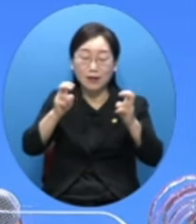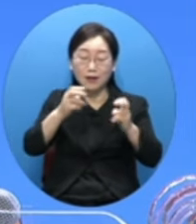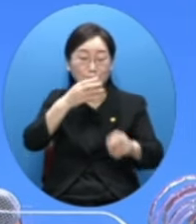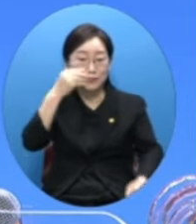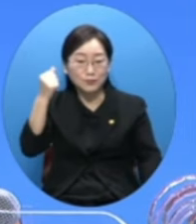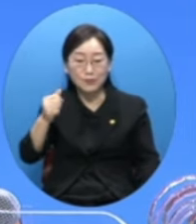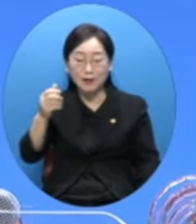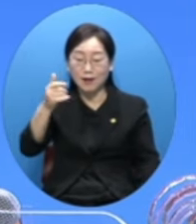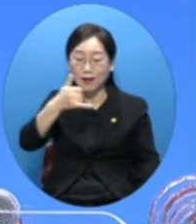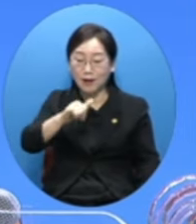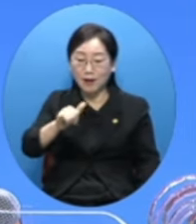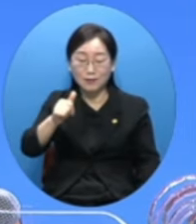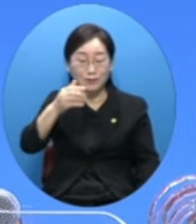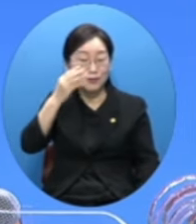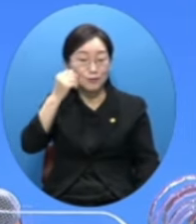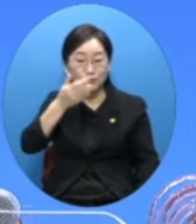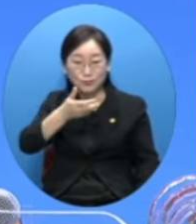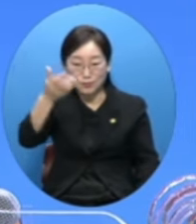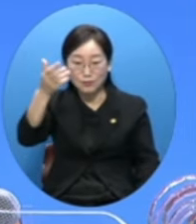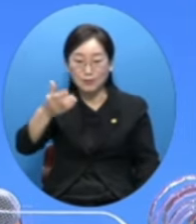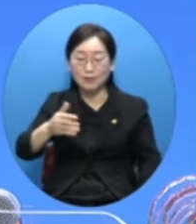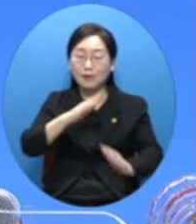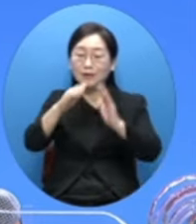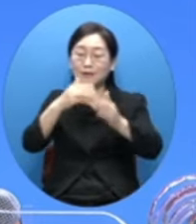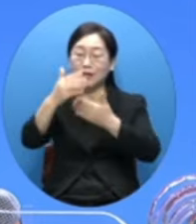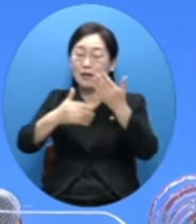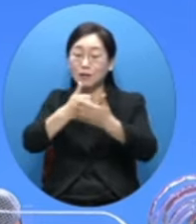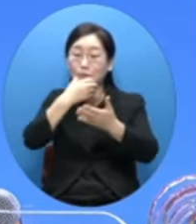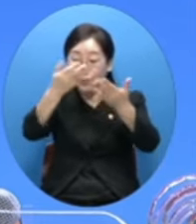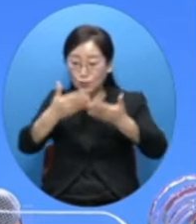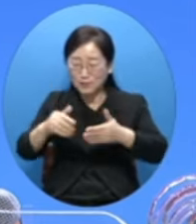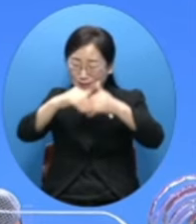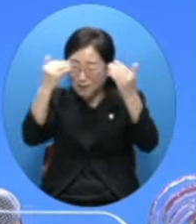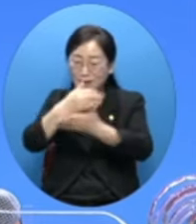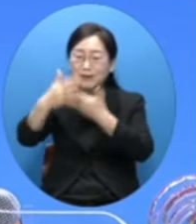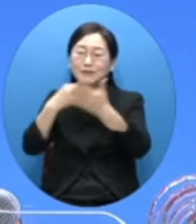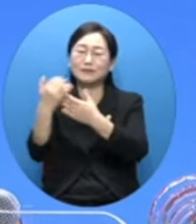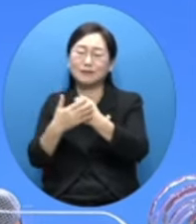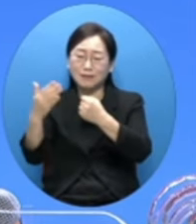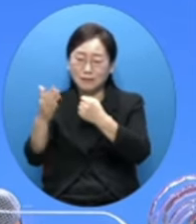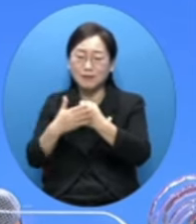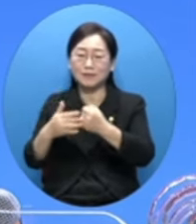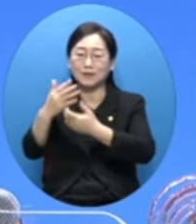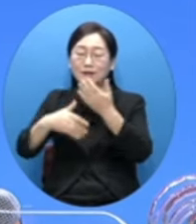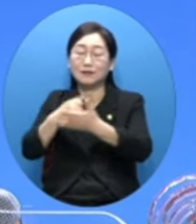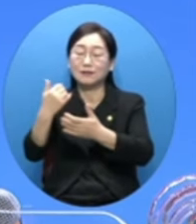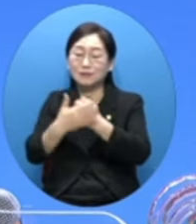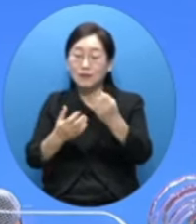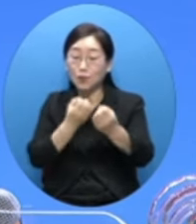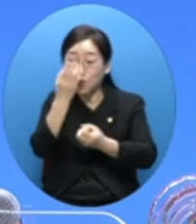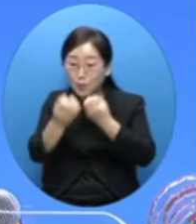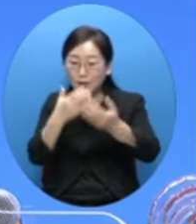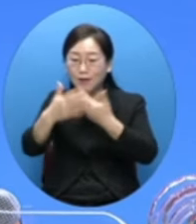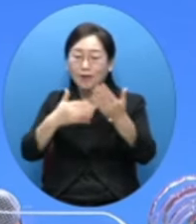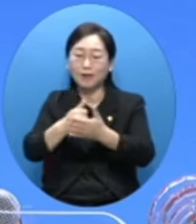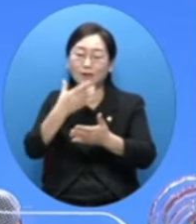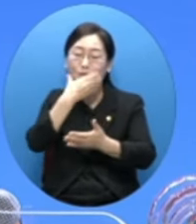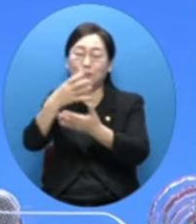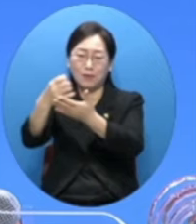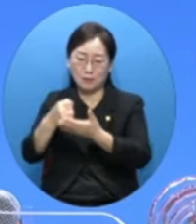잘 돼도, 가정에 하나님의 축복을 주셔도 다 하나님의 은혜인 것입니다. 하나님의 은혜라고 고백할 때 하나님의 축복이 임하게 되는